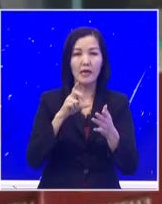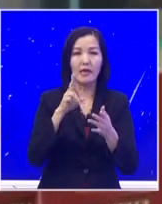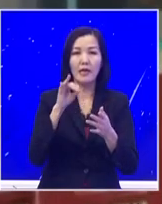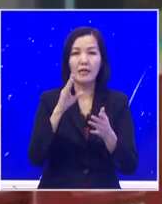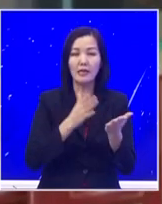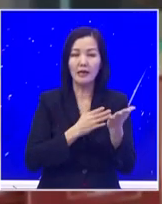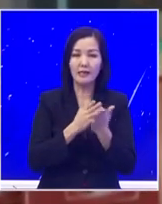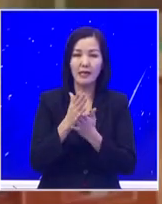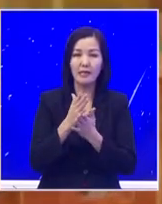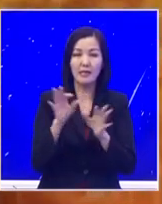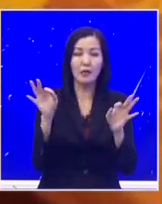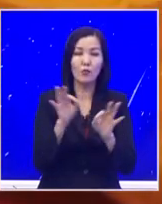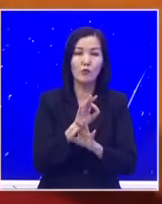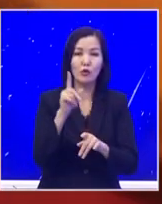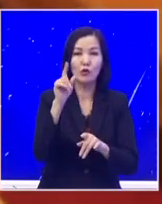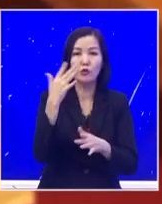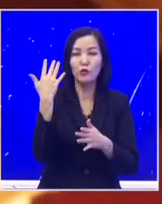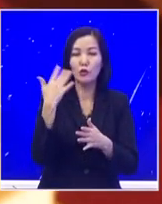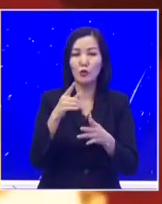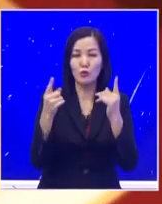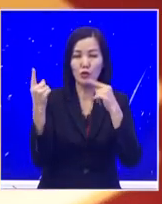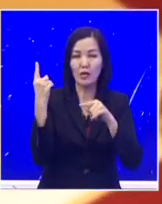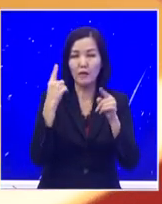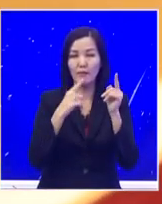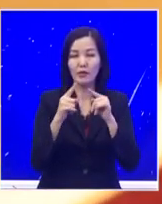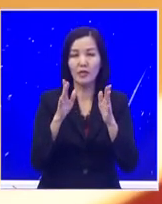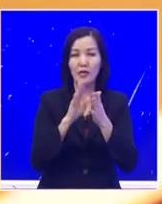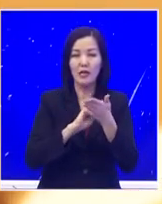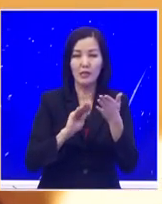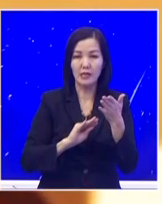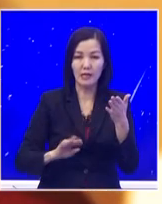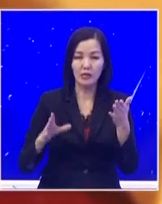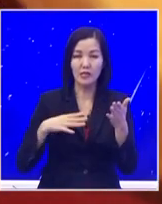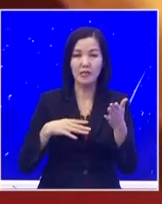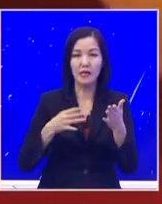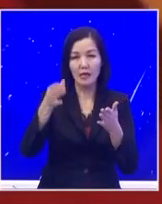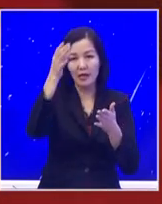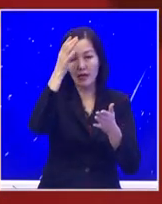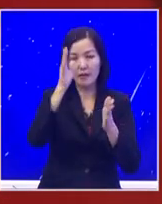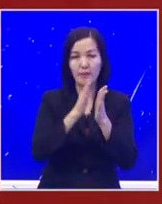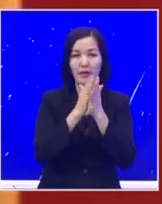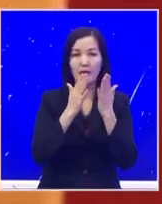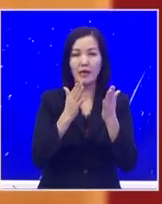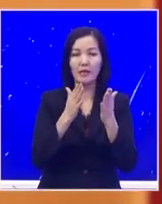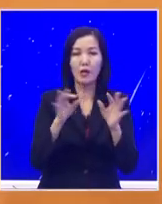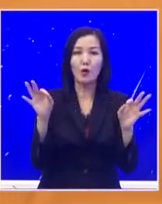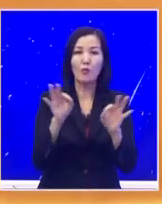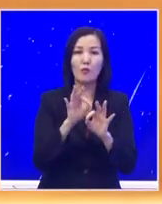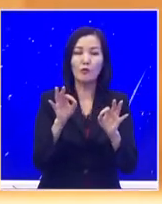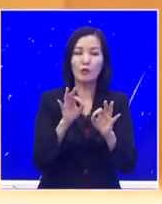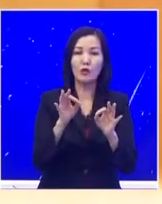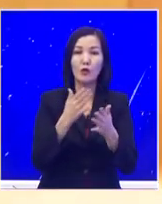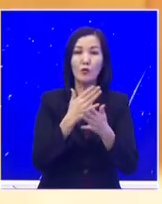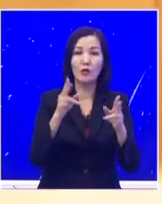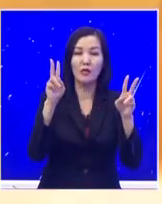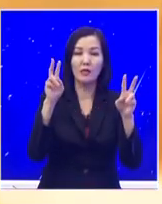мен астрономия, 150-ге жуық философиялық және ғылыми трактаттар жазған. Ғылыми еңбектерінің ең әйгілісі музыка туралы үлкен трактат